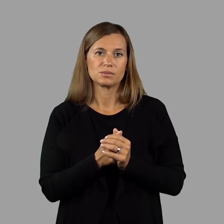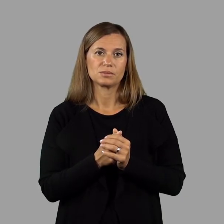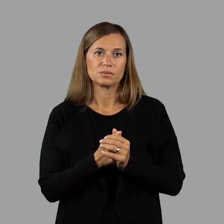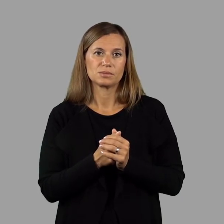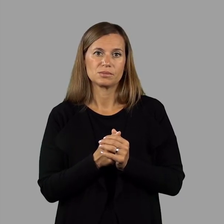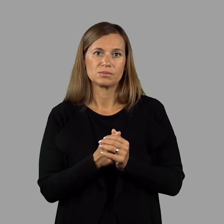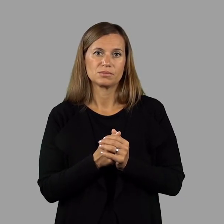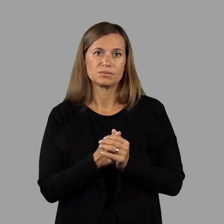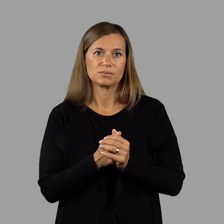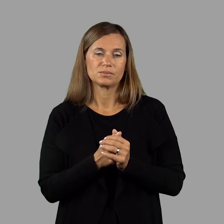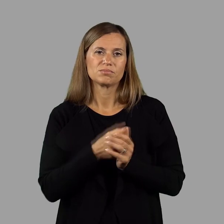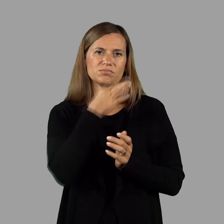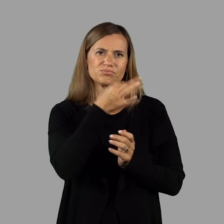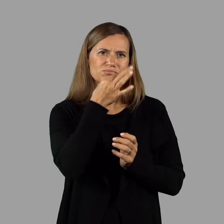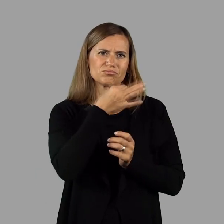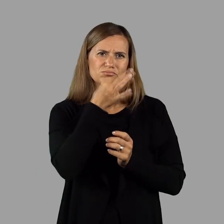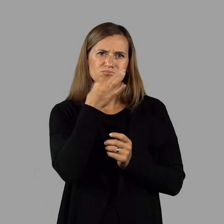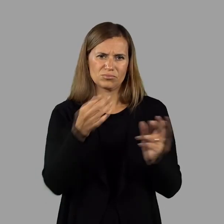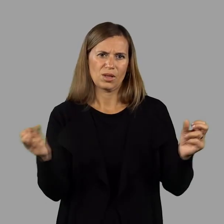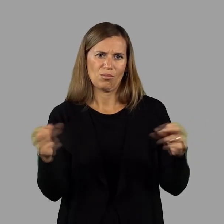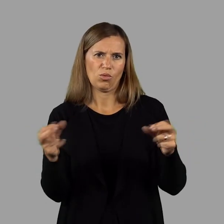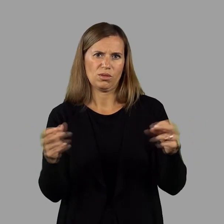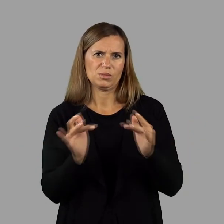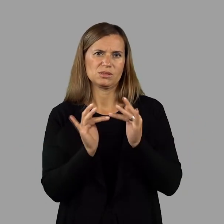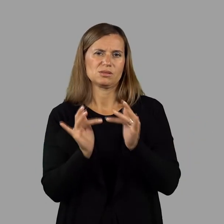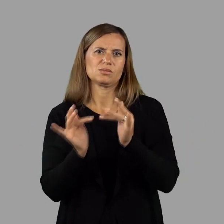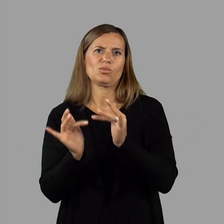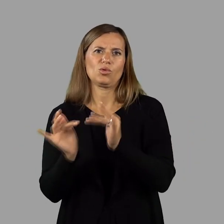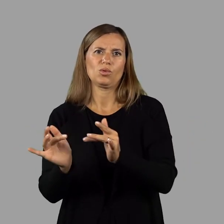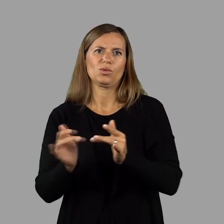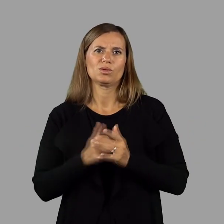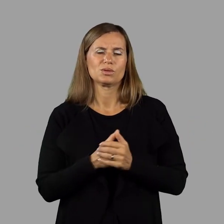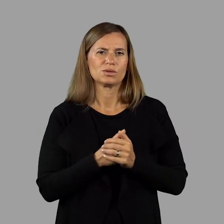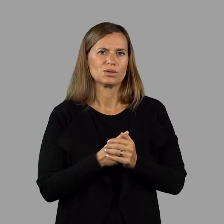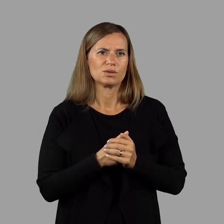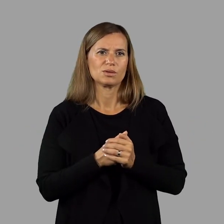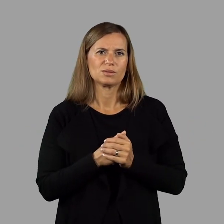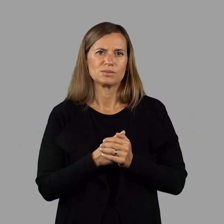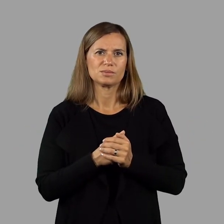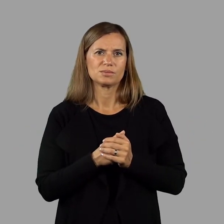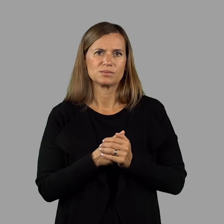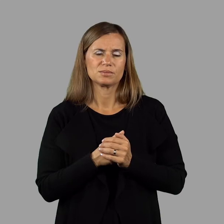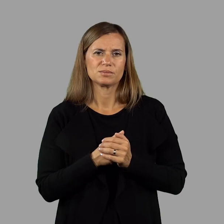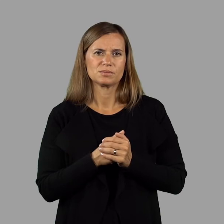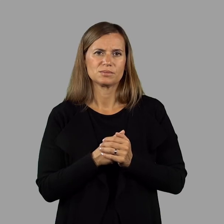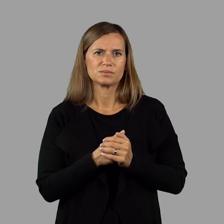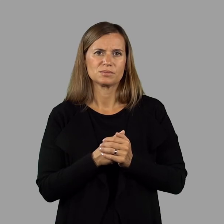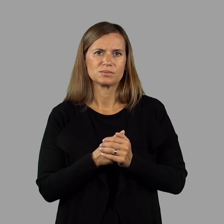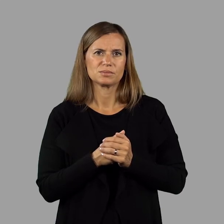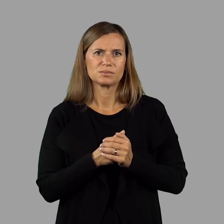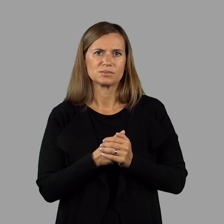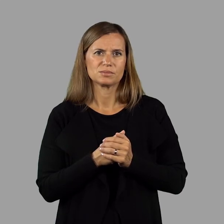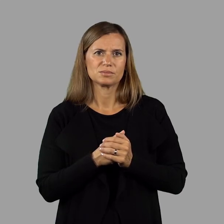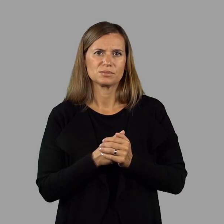fokusiran na neke zgodbe izpred 80-ih let, jih ne bo zanimala stanovanska politika, jih ne bo